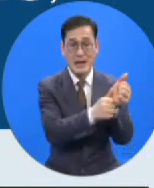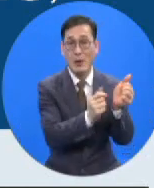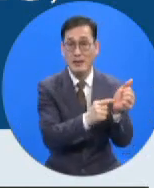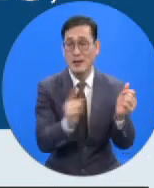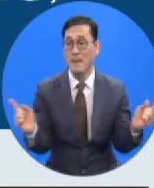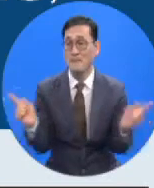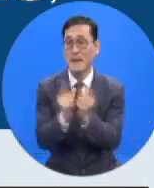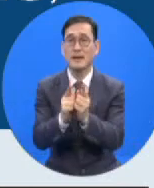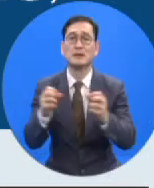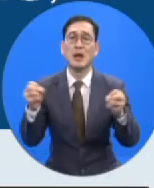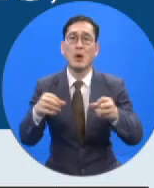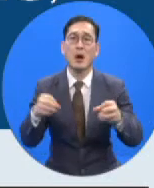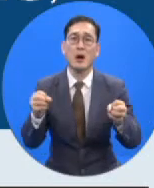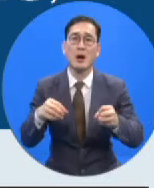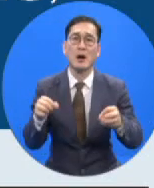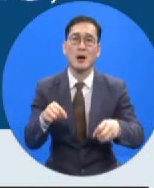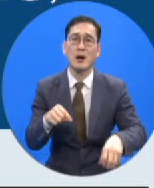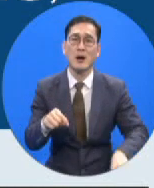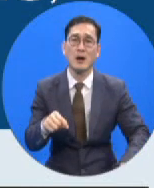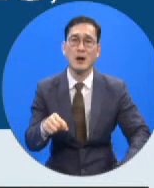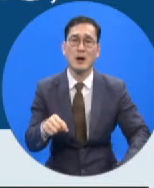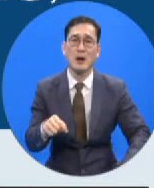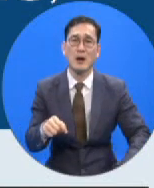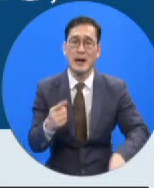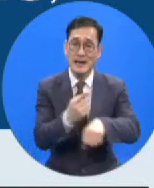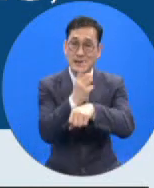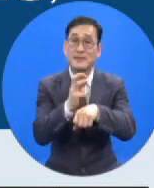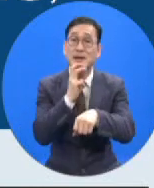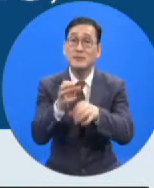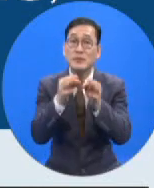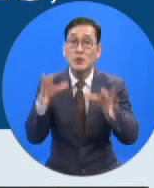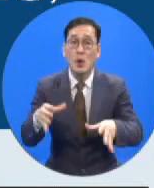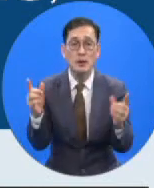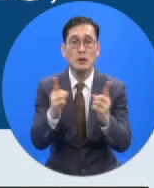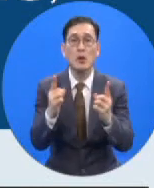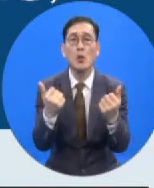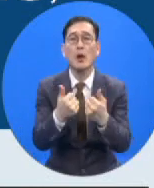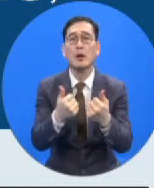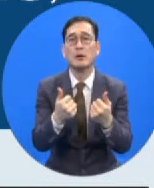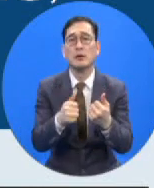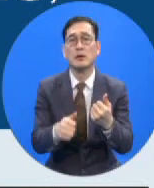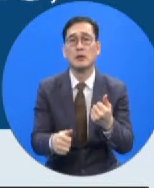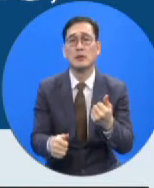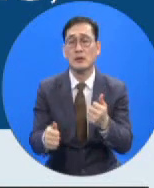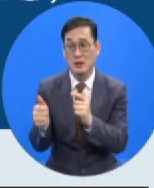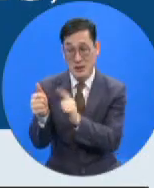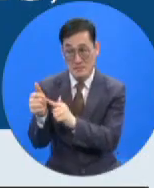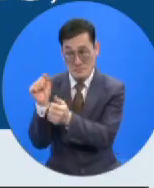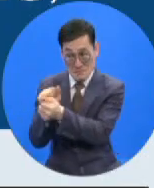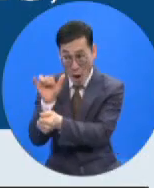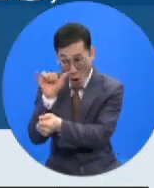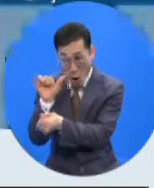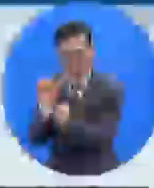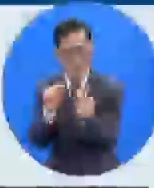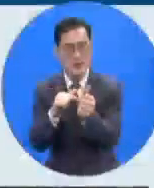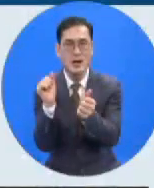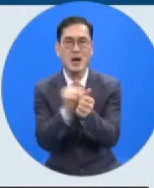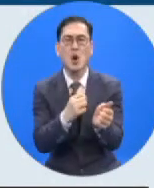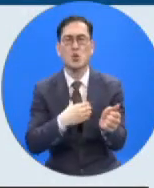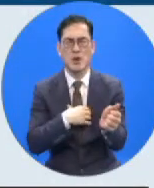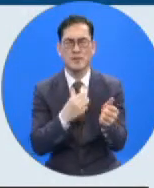확진 자와 90분간 회의를 했다 그렇다면 김강 닙 차관도 작용 니가 하는게 맞지